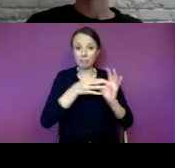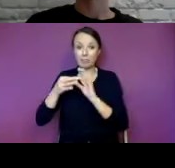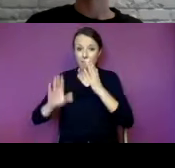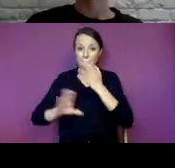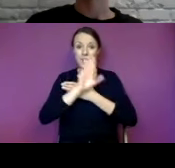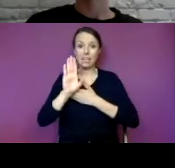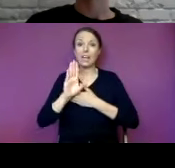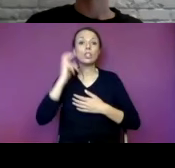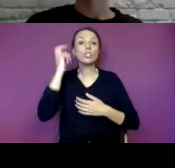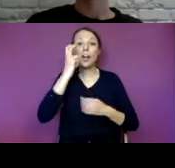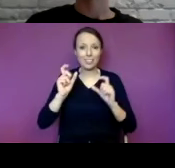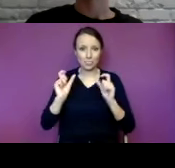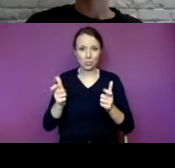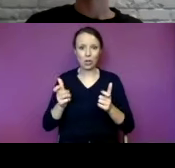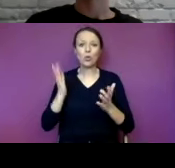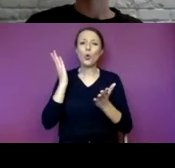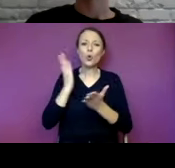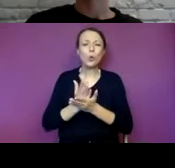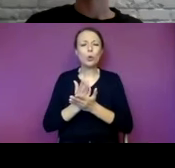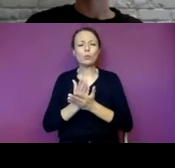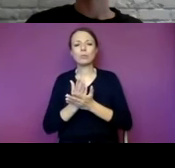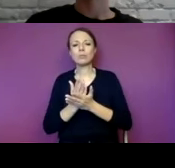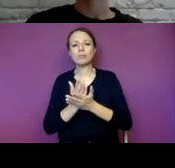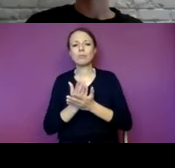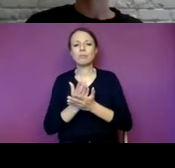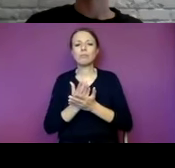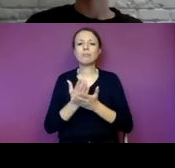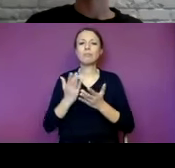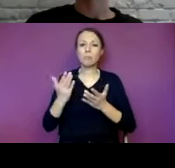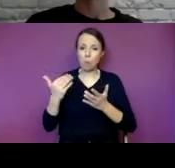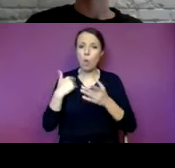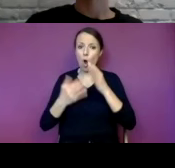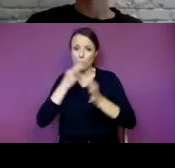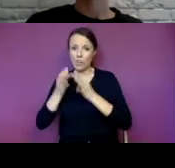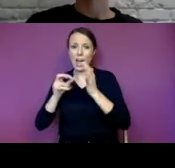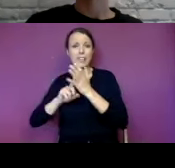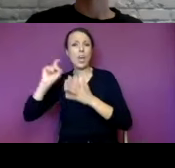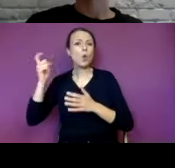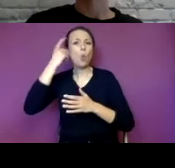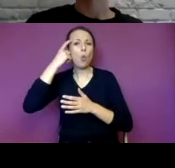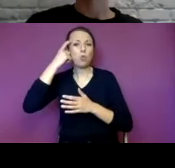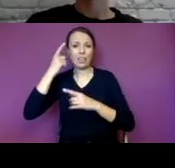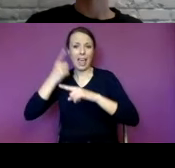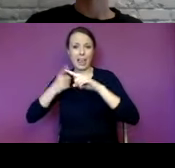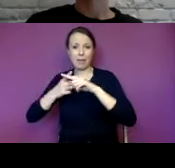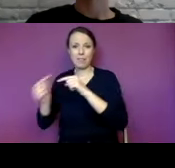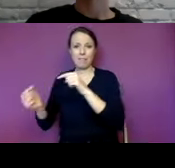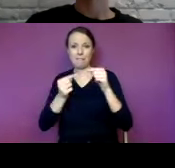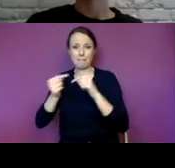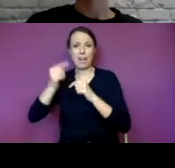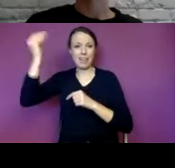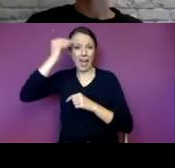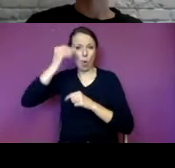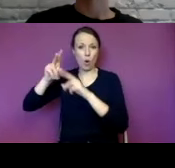jest to, co było poruszane też, może nie było to takim głównym elementem w debat naukowych, ale proszę zwrócić uwagę, że